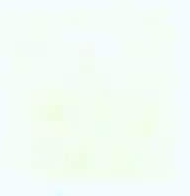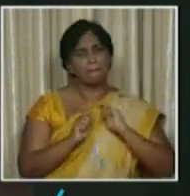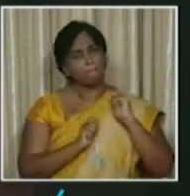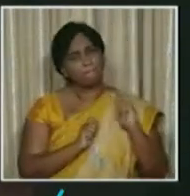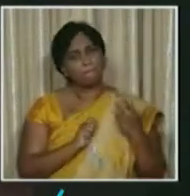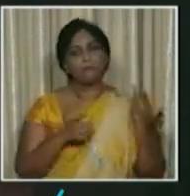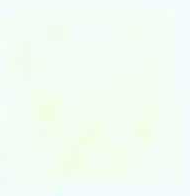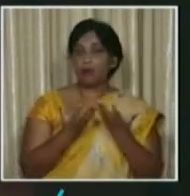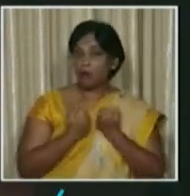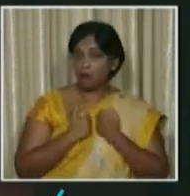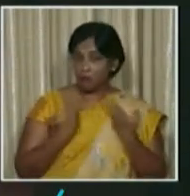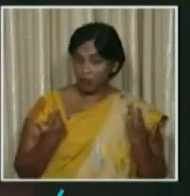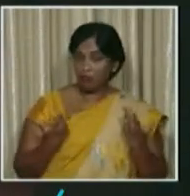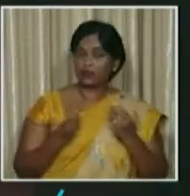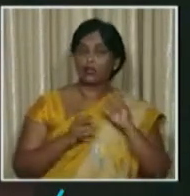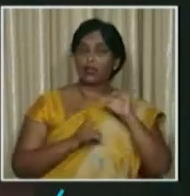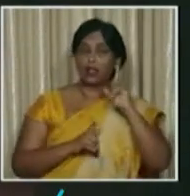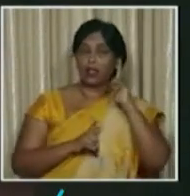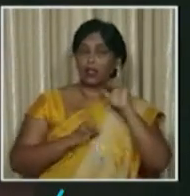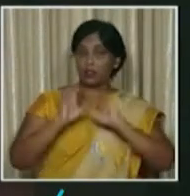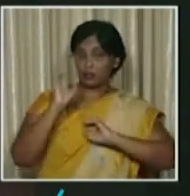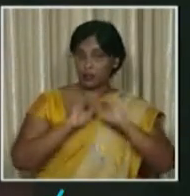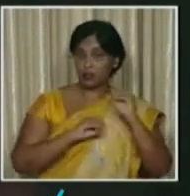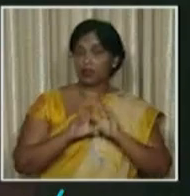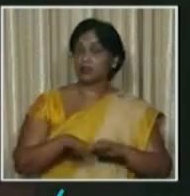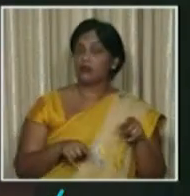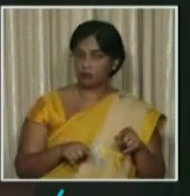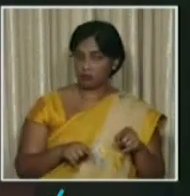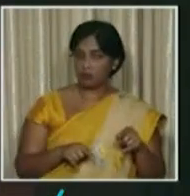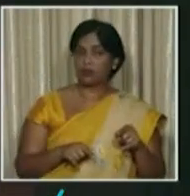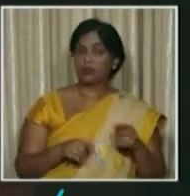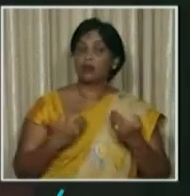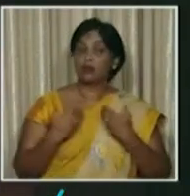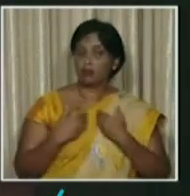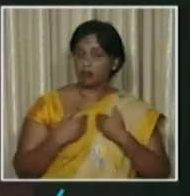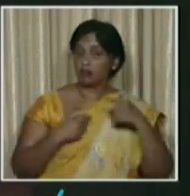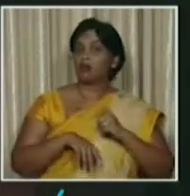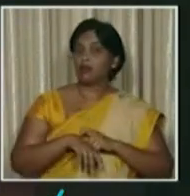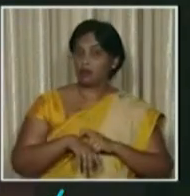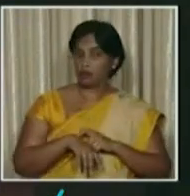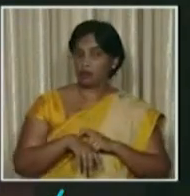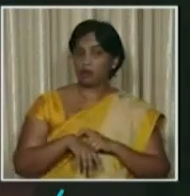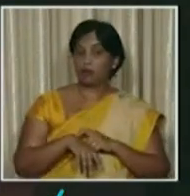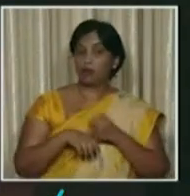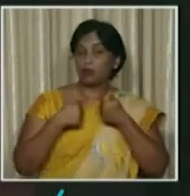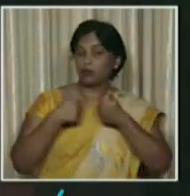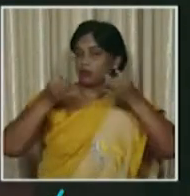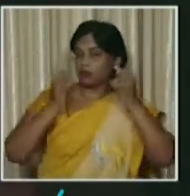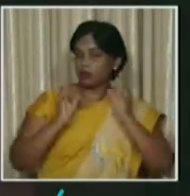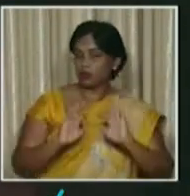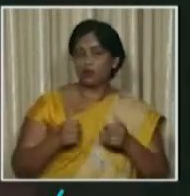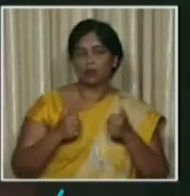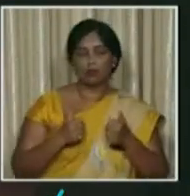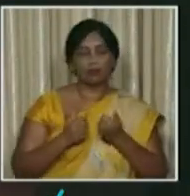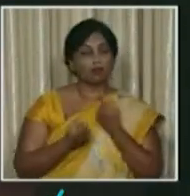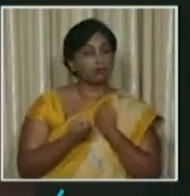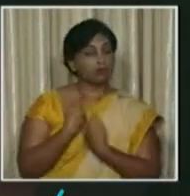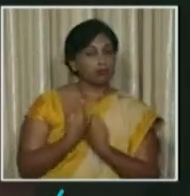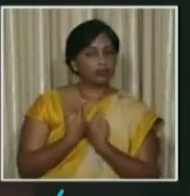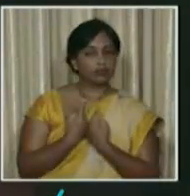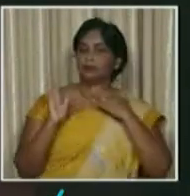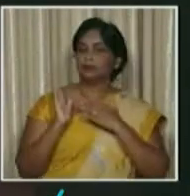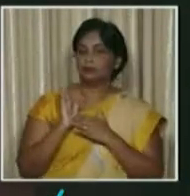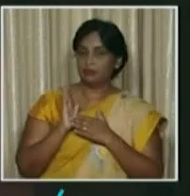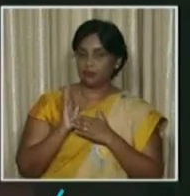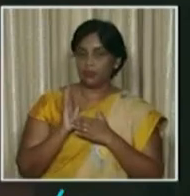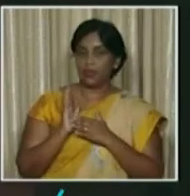නොගෙවා නොලැබෙන 170ක් දූ දරුවන්ට අපේ අවස්ථාව ගුණාත්මක නියාමණයට